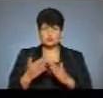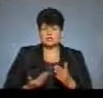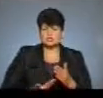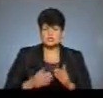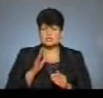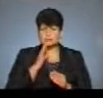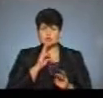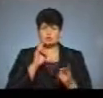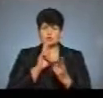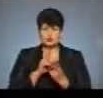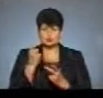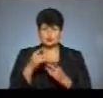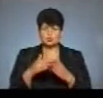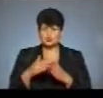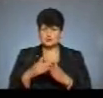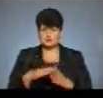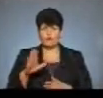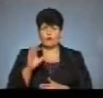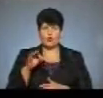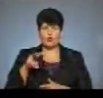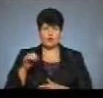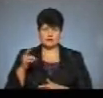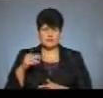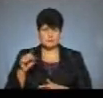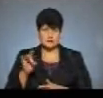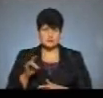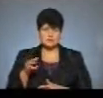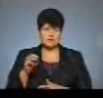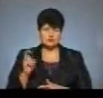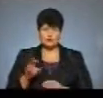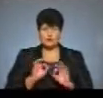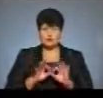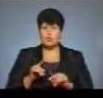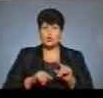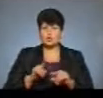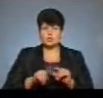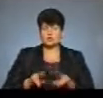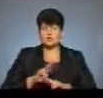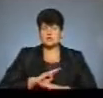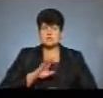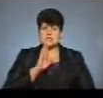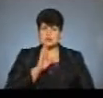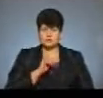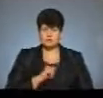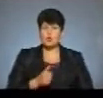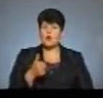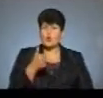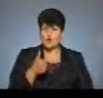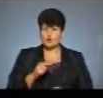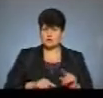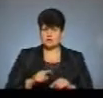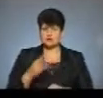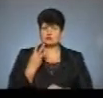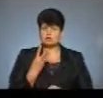ми зустріли одного з сусідів – Володимира Ткачука. Чоловік розповів нам про родину загиблої. Хороша родина.